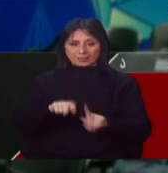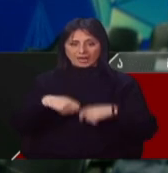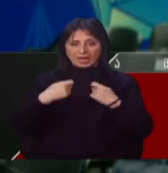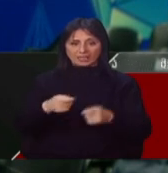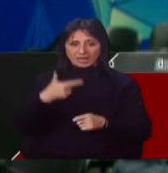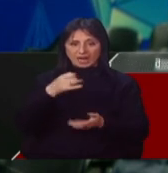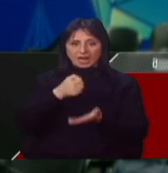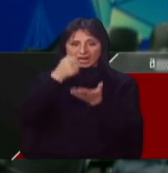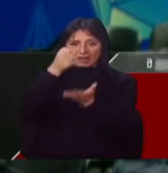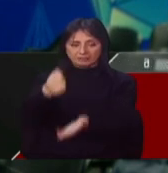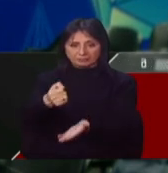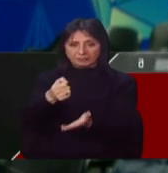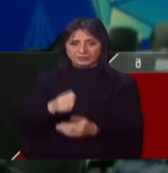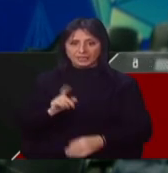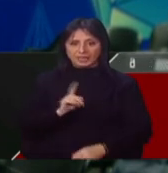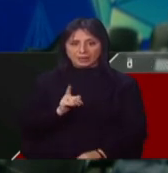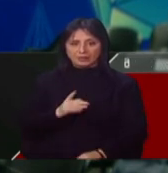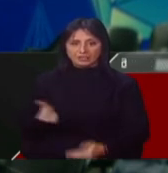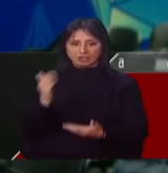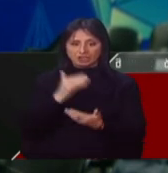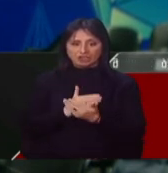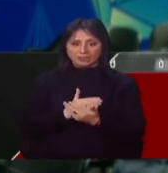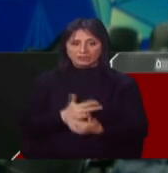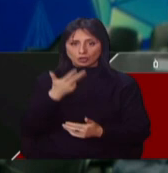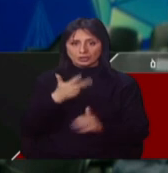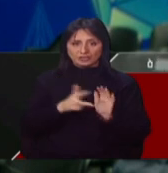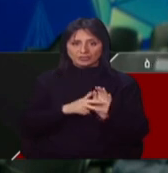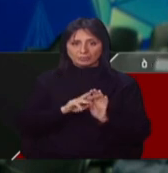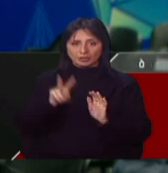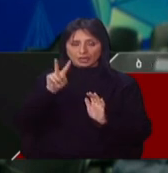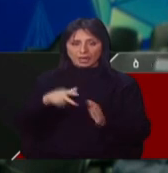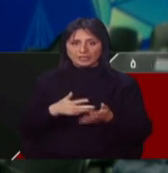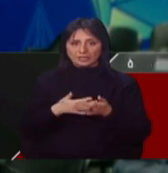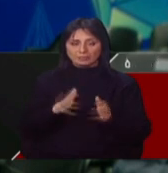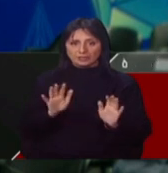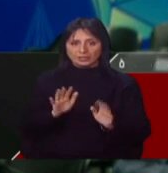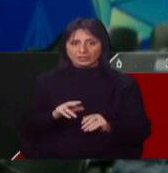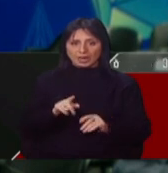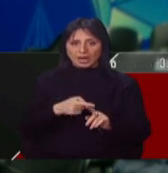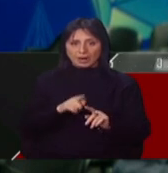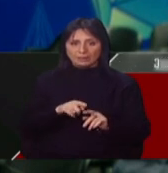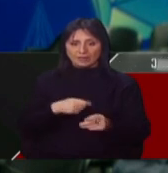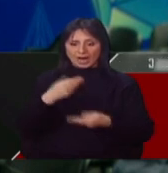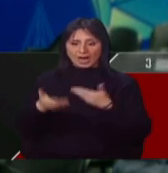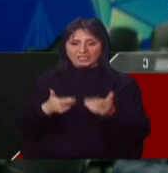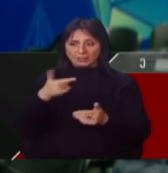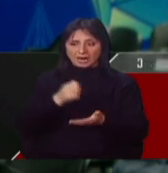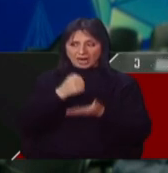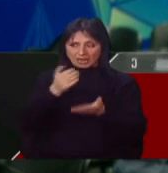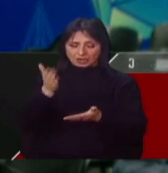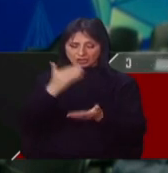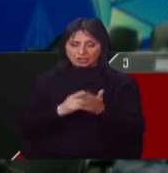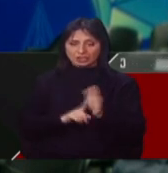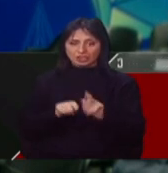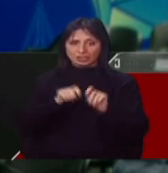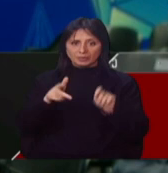აქვს გრანტი ასე ვთქვათ რამაც შეადგინა ჯამში 38 მილიონ ლარზე მეტი და ამ გაცემული გრანტების შედეგად